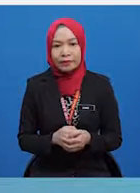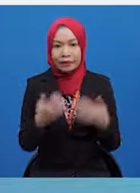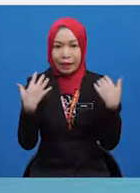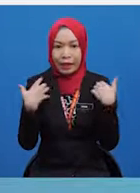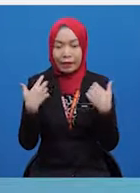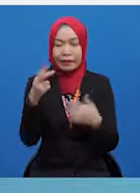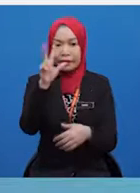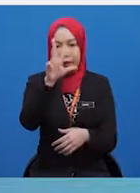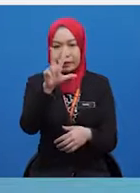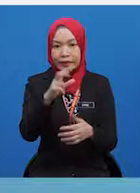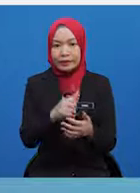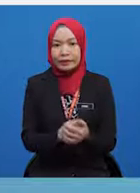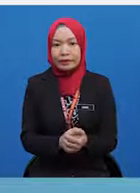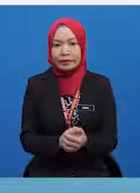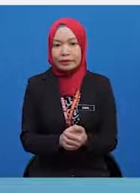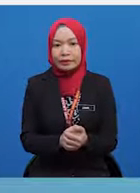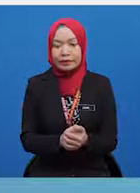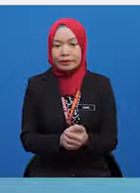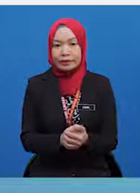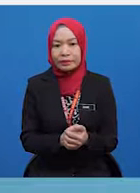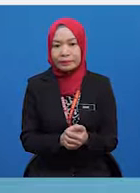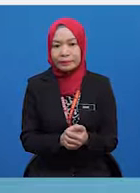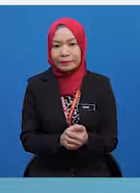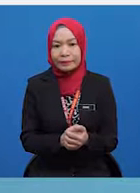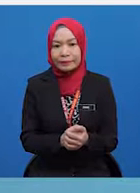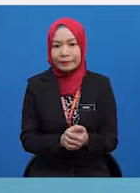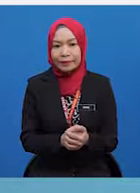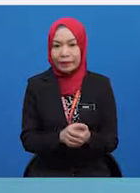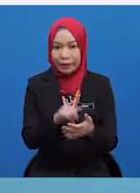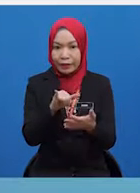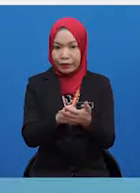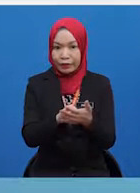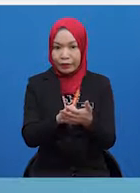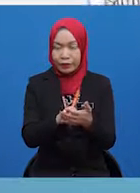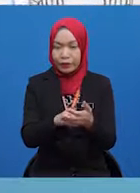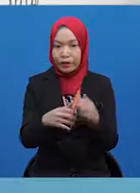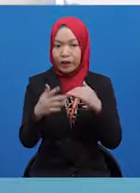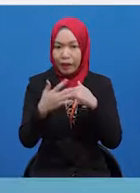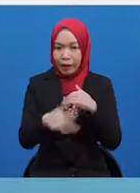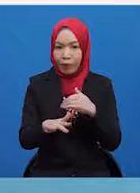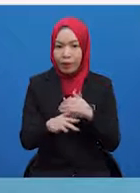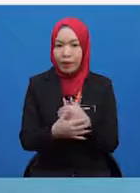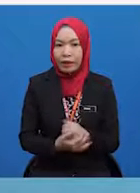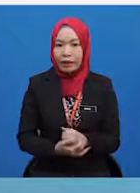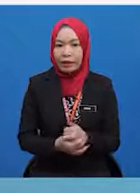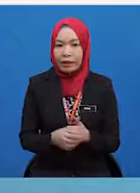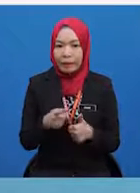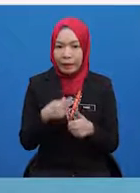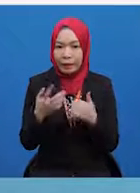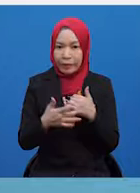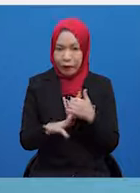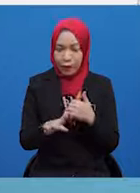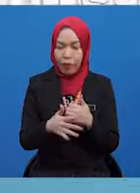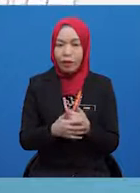kepada tiga peringkat iaitu lakaran awal, perkembangan idea